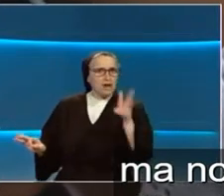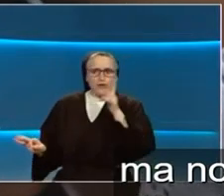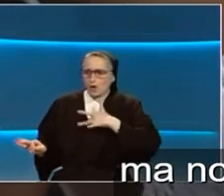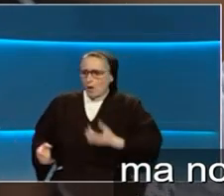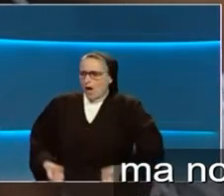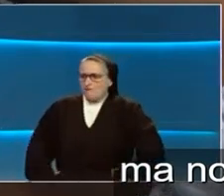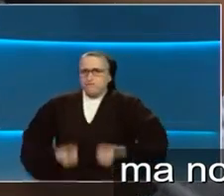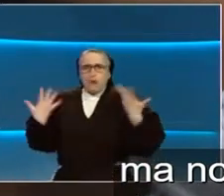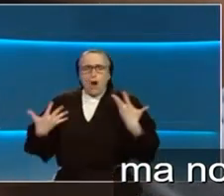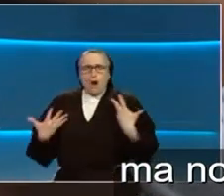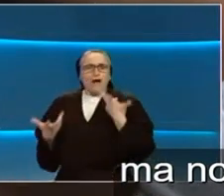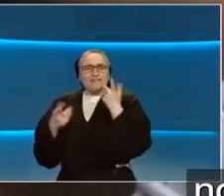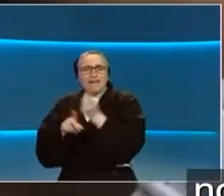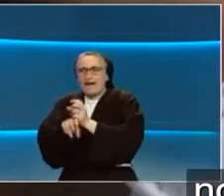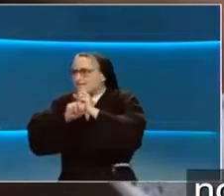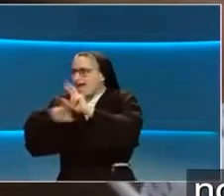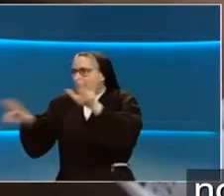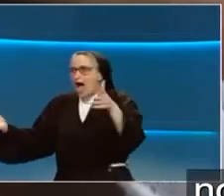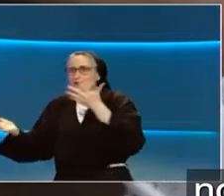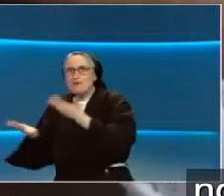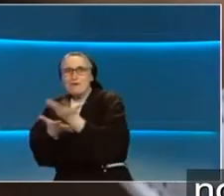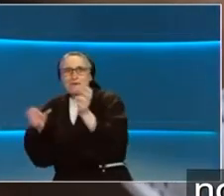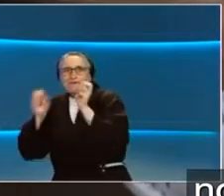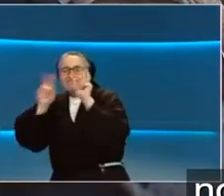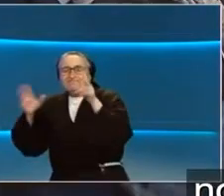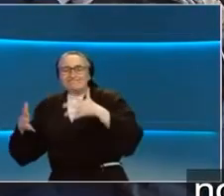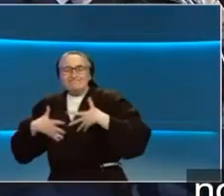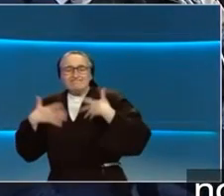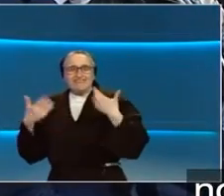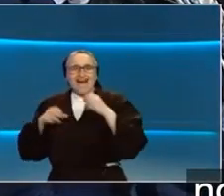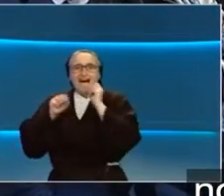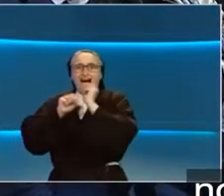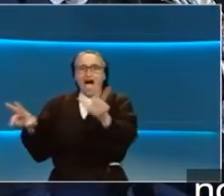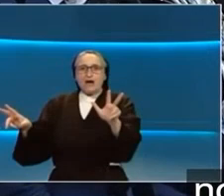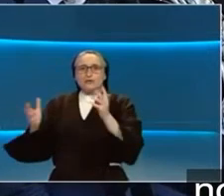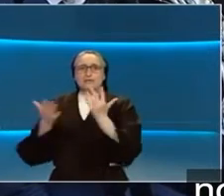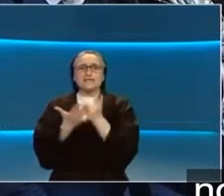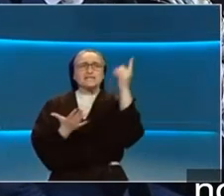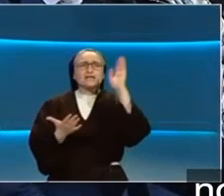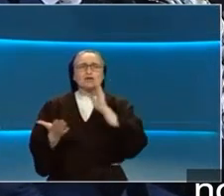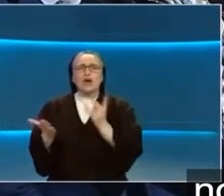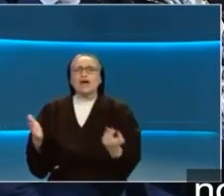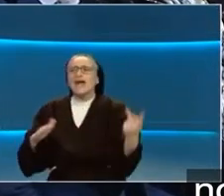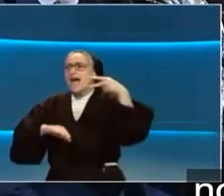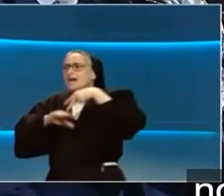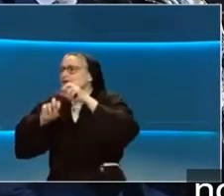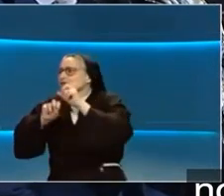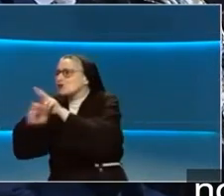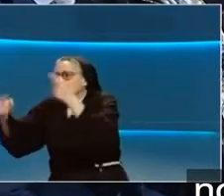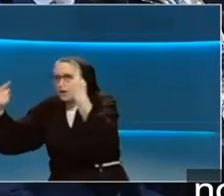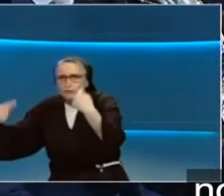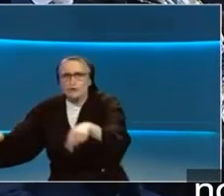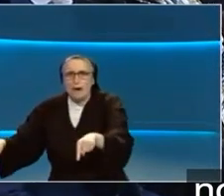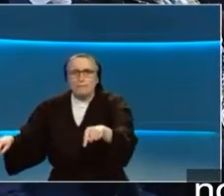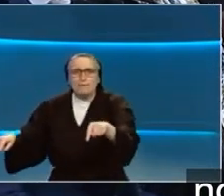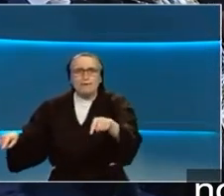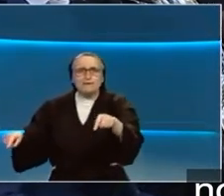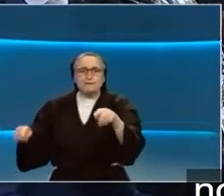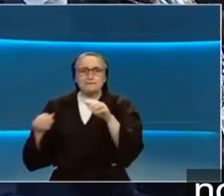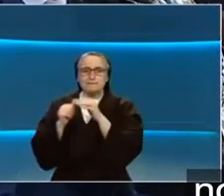안에는 주님께서 부활하셨다는 소식을 전하려고 마음에는 불길이 일고 있었던 여인들이었습니다.